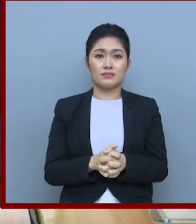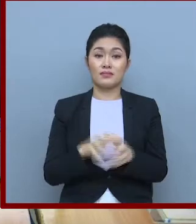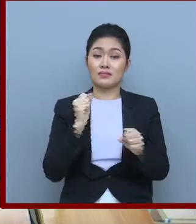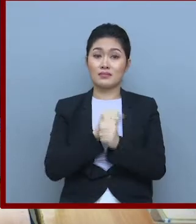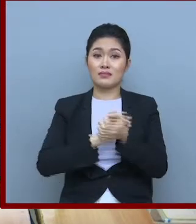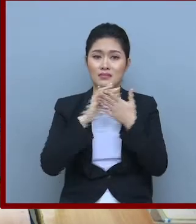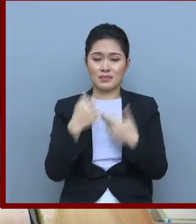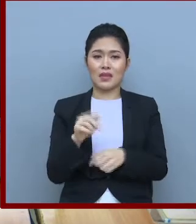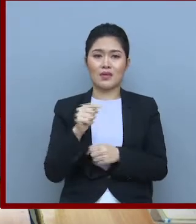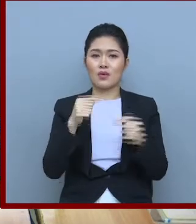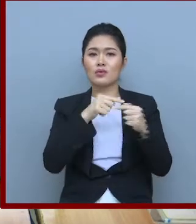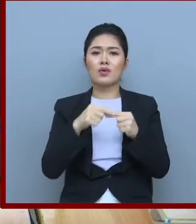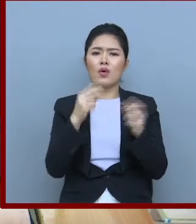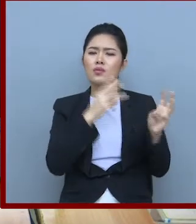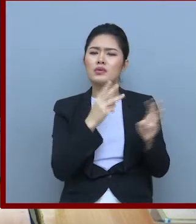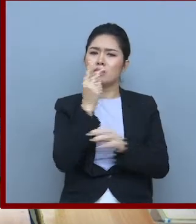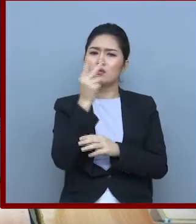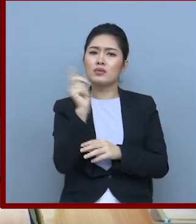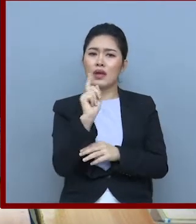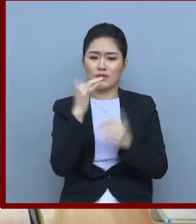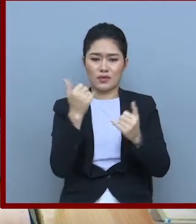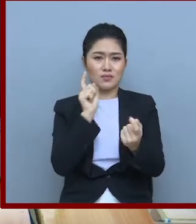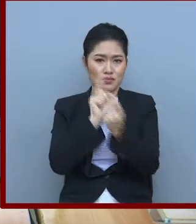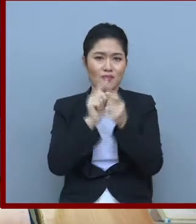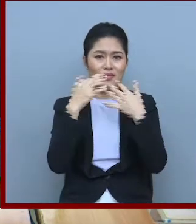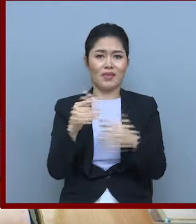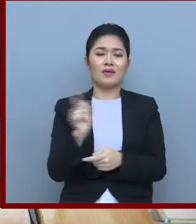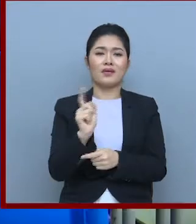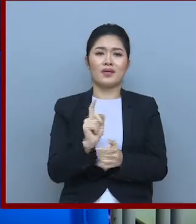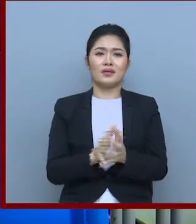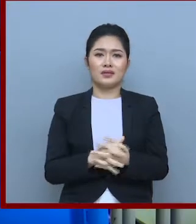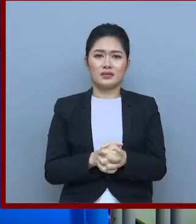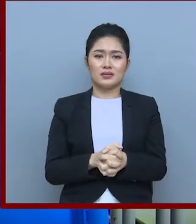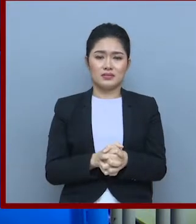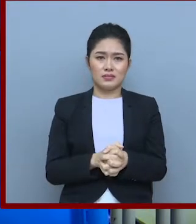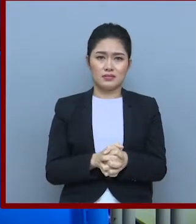เดี๋ยวถ้าเสร็จแล้วเนี่ยผมจะบอกว่าเราจะเช็คยังไงว่าตอนนี้เราเจอแล้วนะครับ